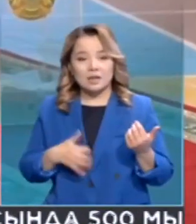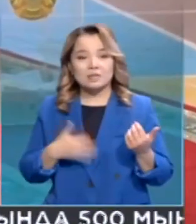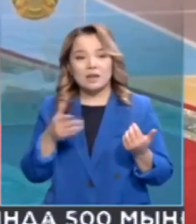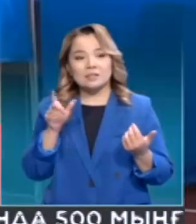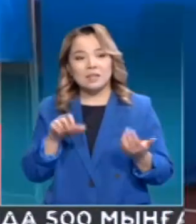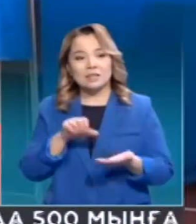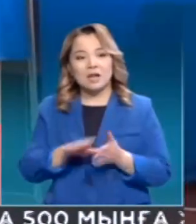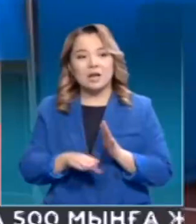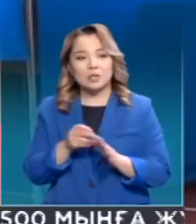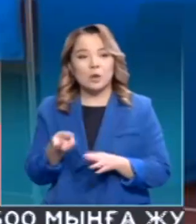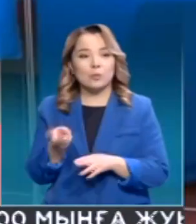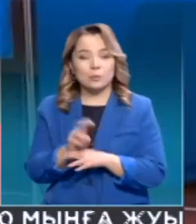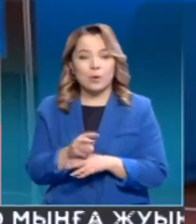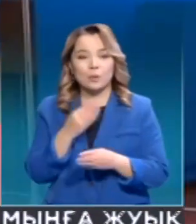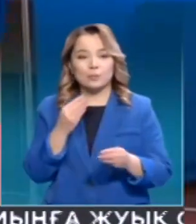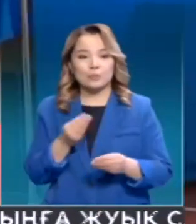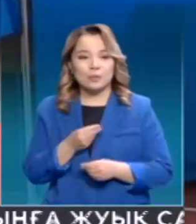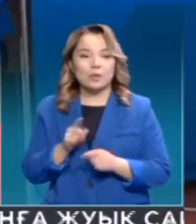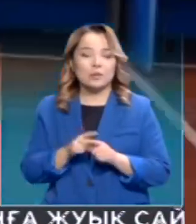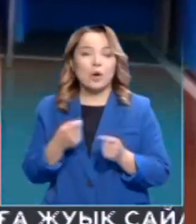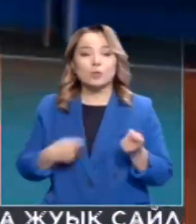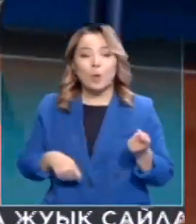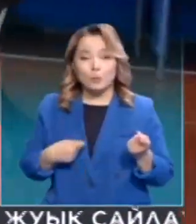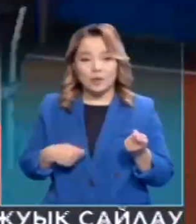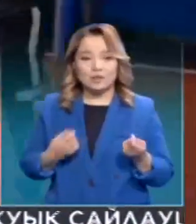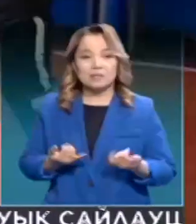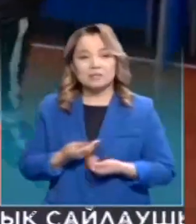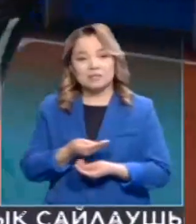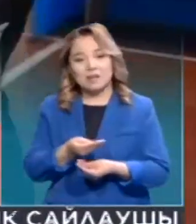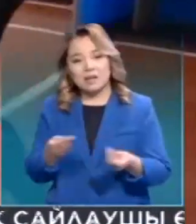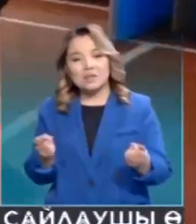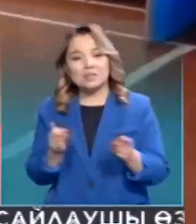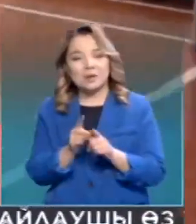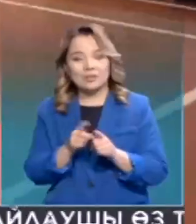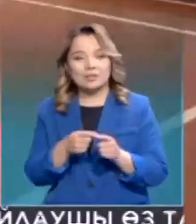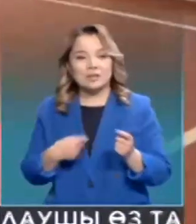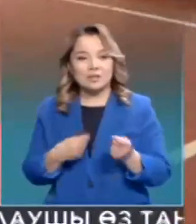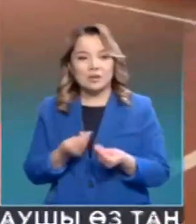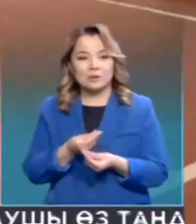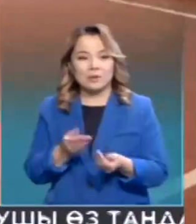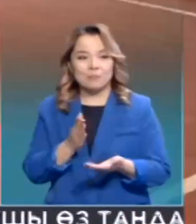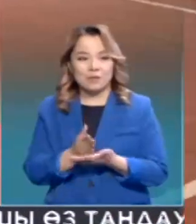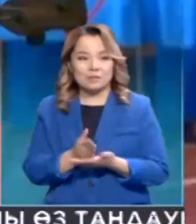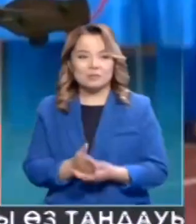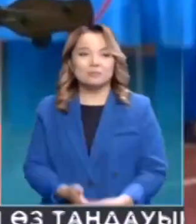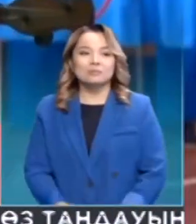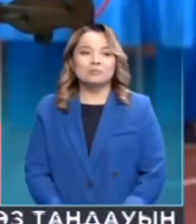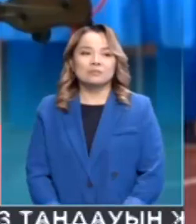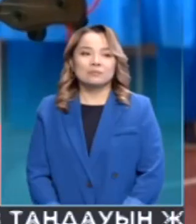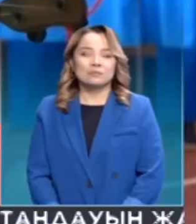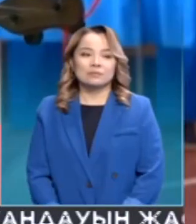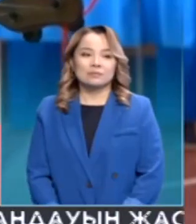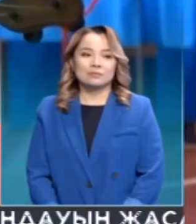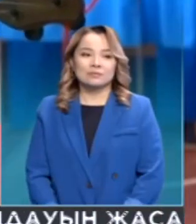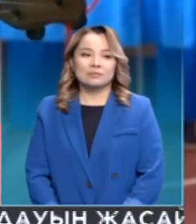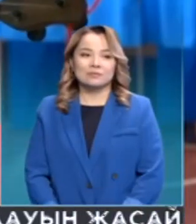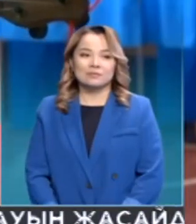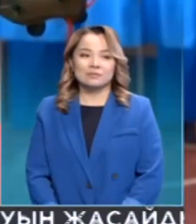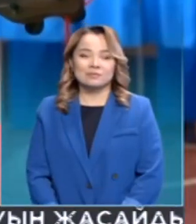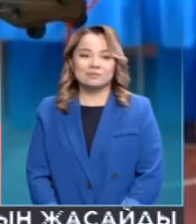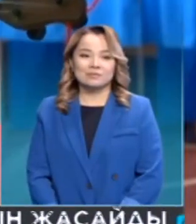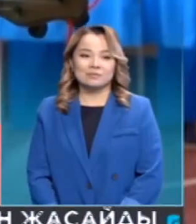ақын сайлауға келушілердің көңіл пернесін домбырасының шегімен қатар қақты. Сондықтан учаскеге ерте